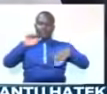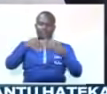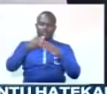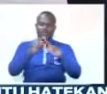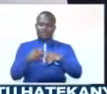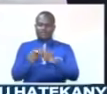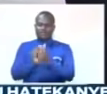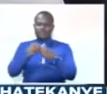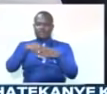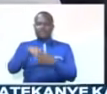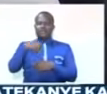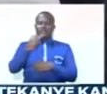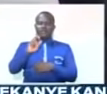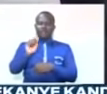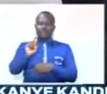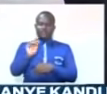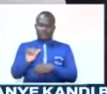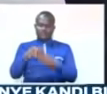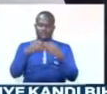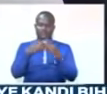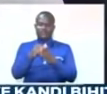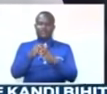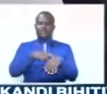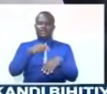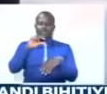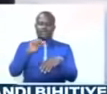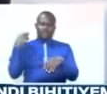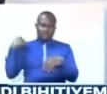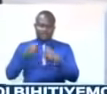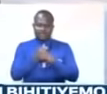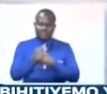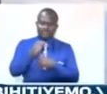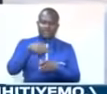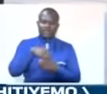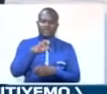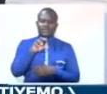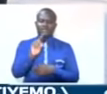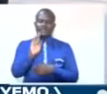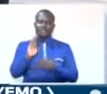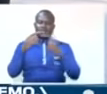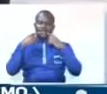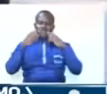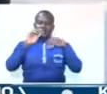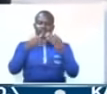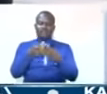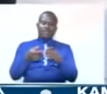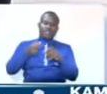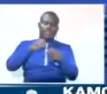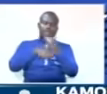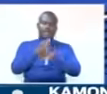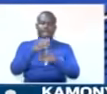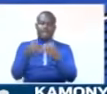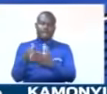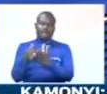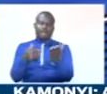binyuranye birimo na za pariki umuyobozi w'agateganyo ushinzwe ubukerarugendo muri RDB Ariyera Kageruka avuga ko ubwiyongere bw'ikorwa